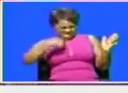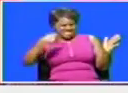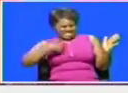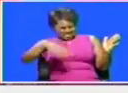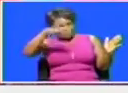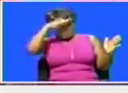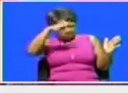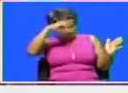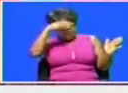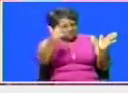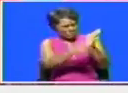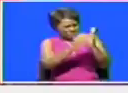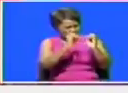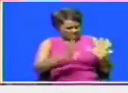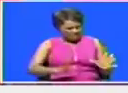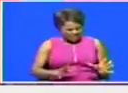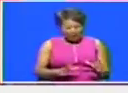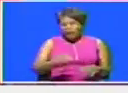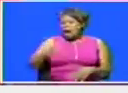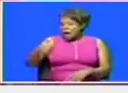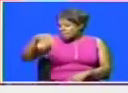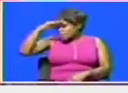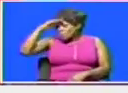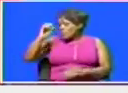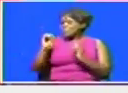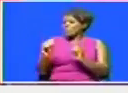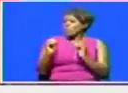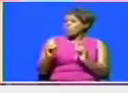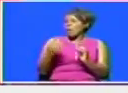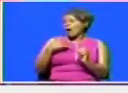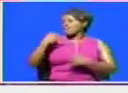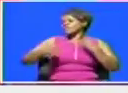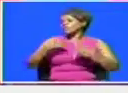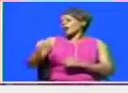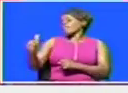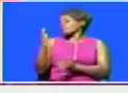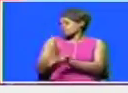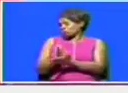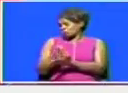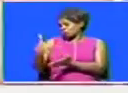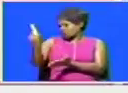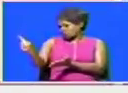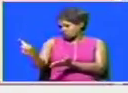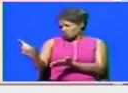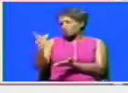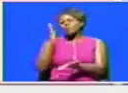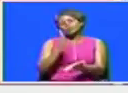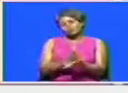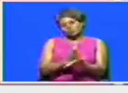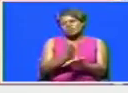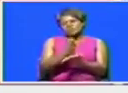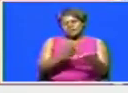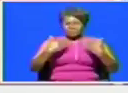pombe, afadhali mimi mwenye nalala ba. Wale ambao hawakunywi pombe wana uraibu mwingine, ni kweli? Ni ukweli, kuna watu